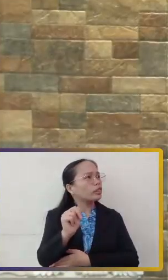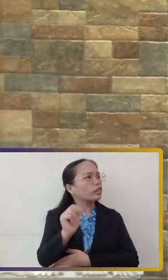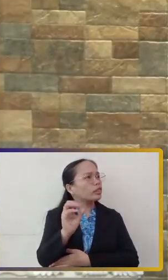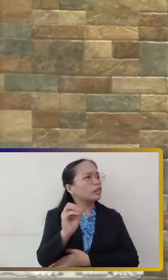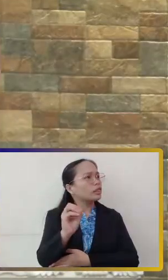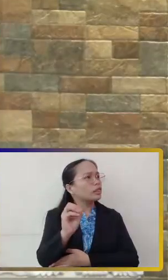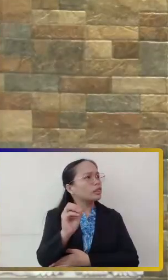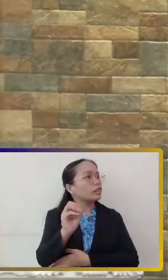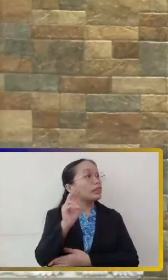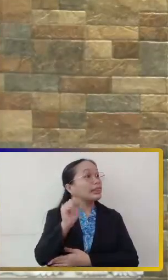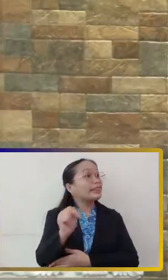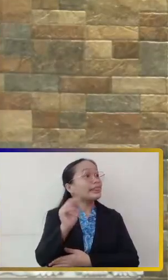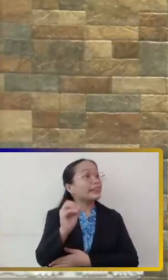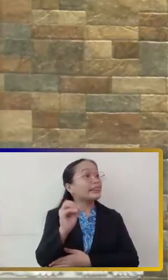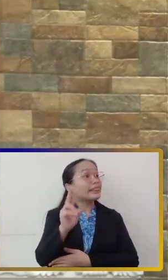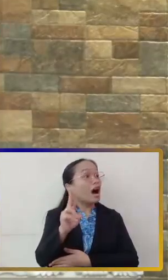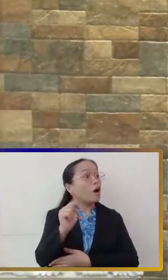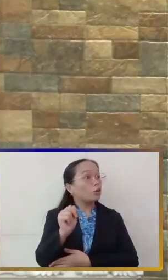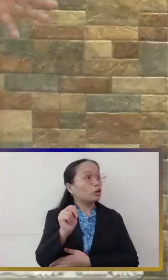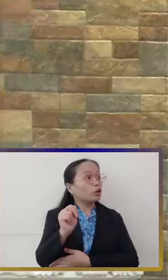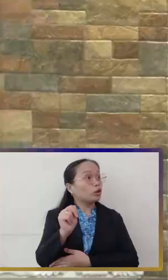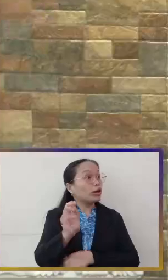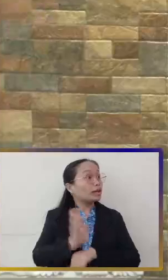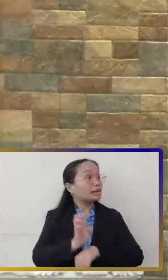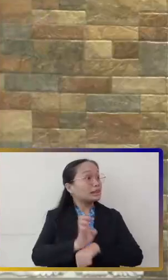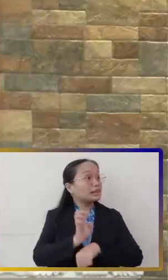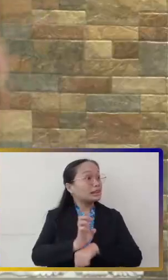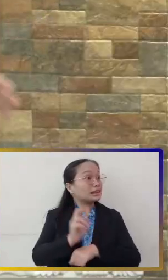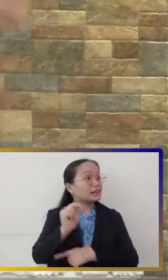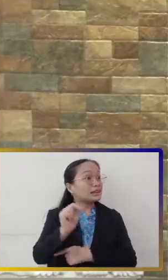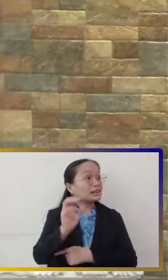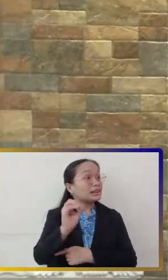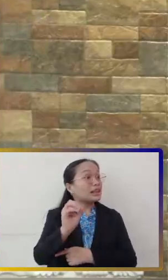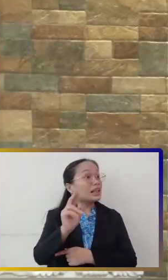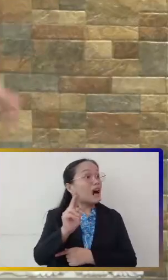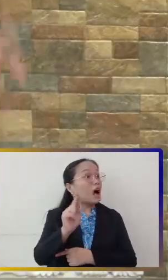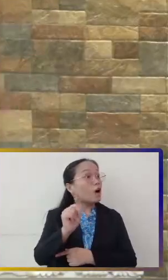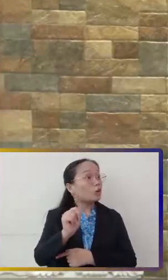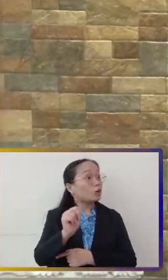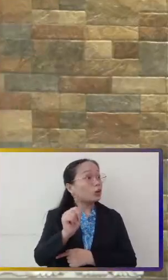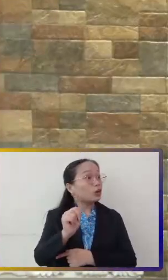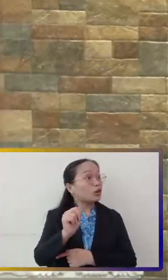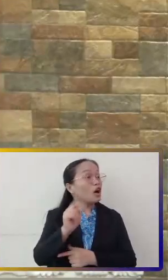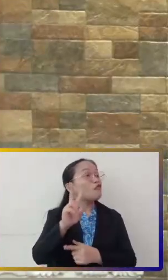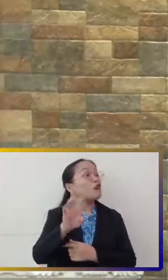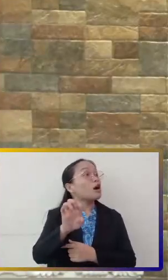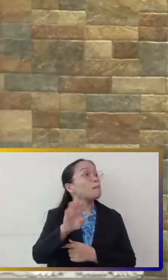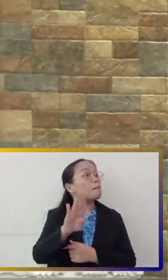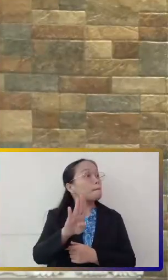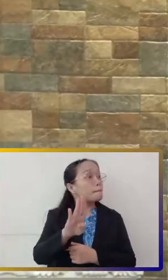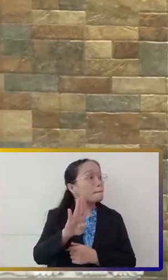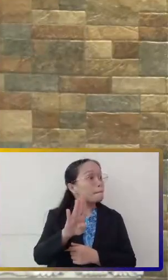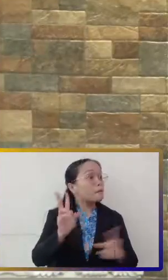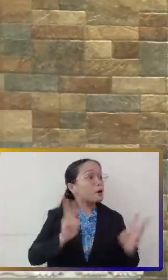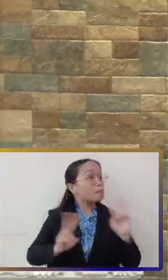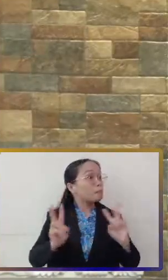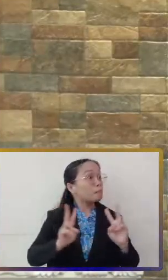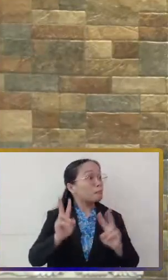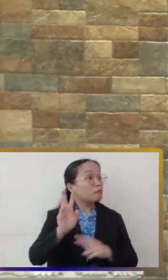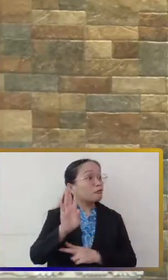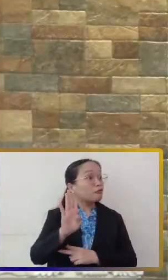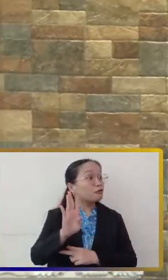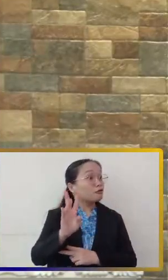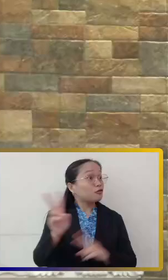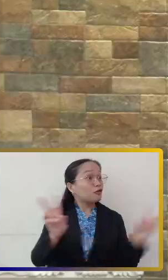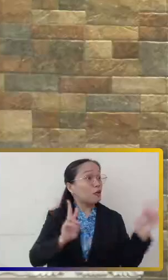the tabernacle, as such. Such thing as like this, ibig sabihin, pinagtitipunan. Okay? Na kung saan,